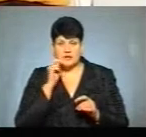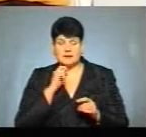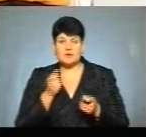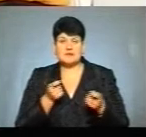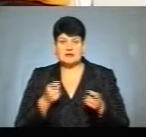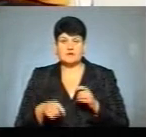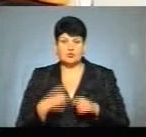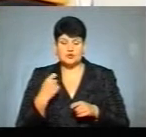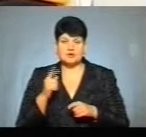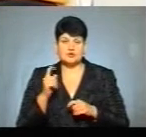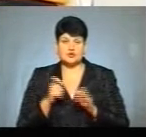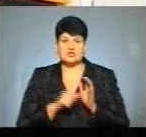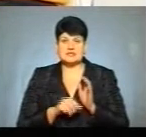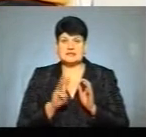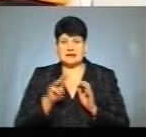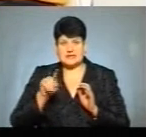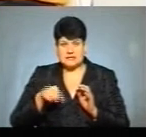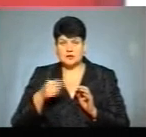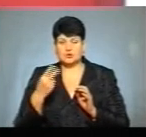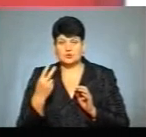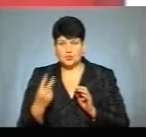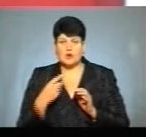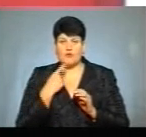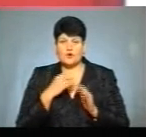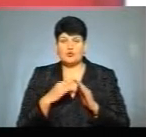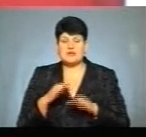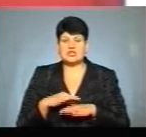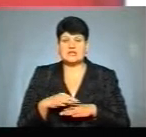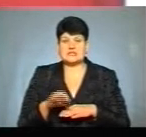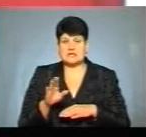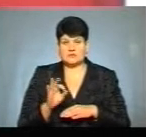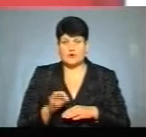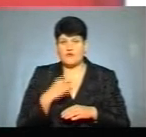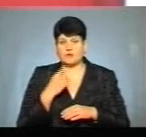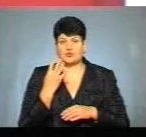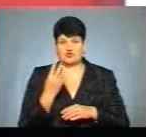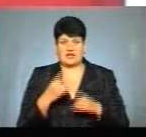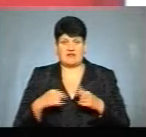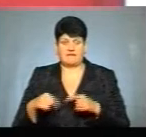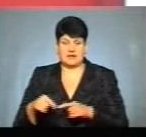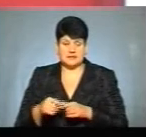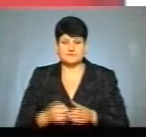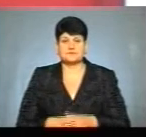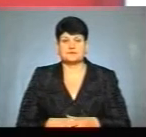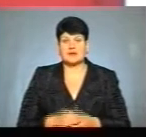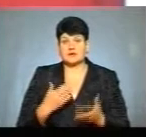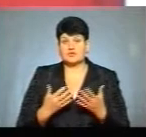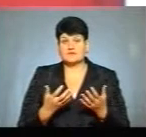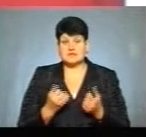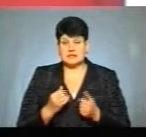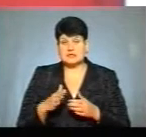тобто стаття 173.2, яка говорить домашнє насильство, яка якраз говорить про 4 види. Угу. Якщо ж брати зі